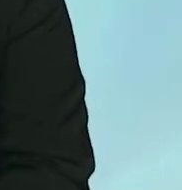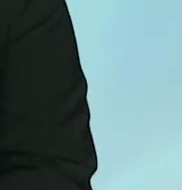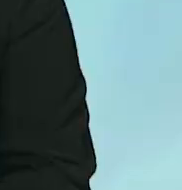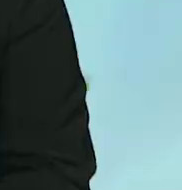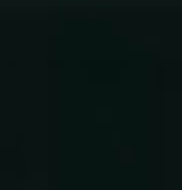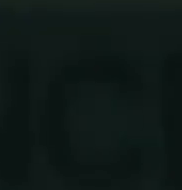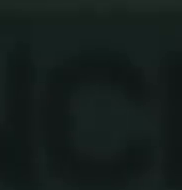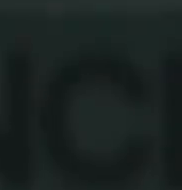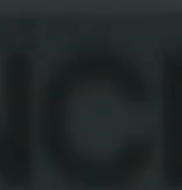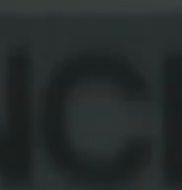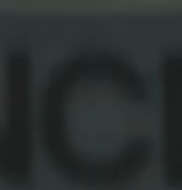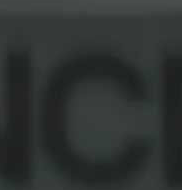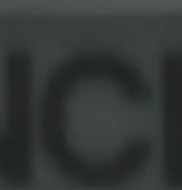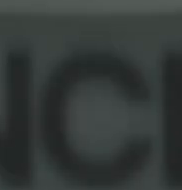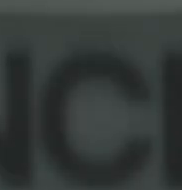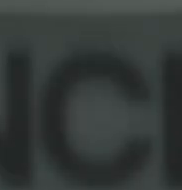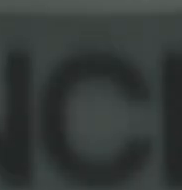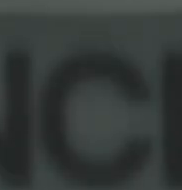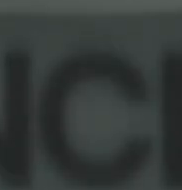ශාස්ත්‍රය පත් වෙලා.